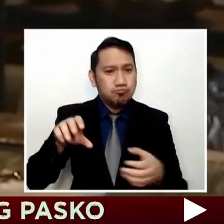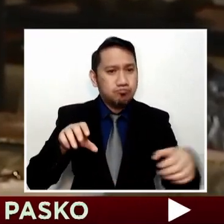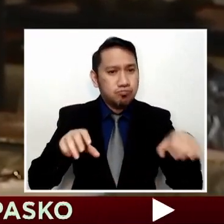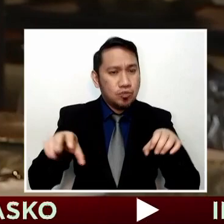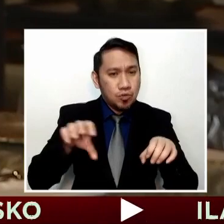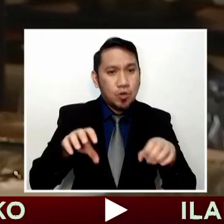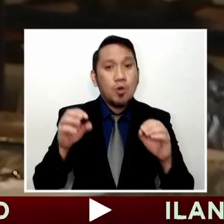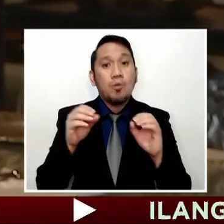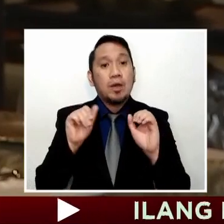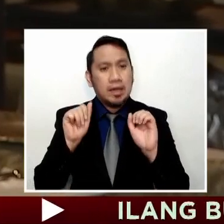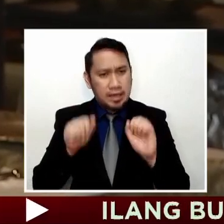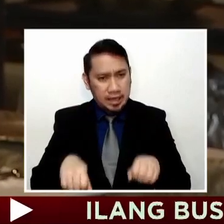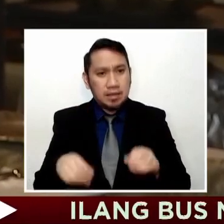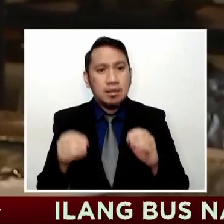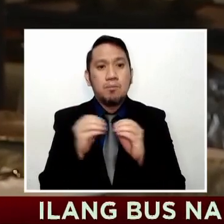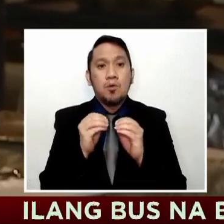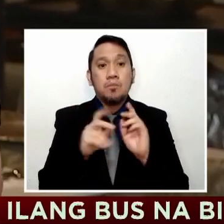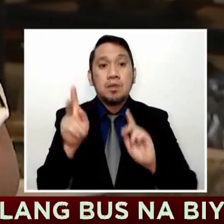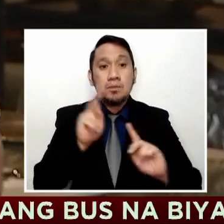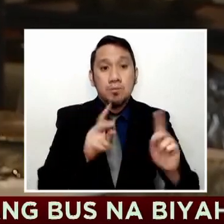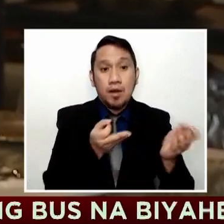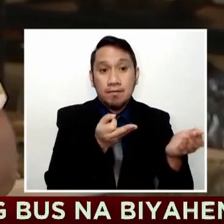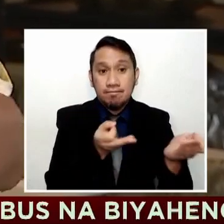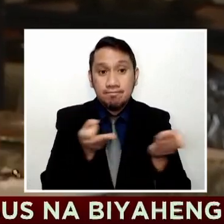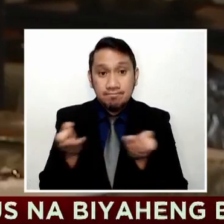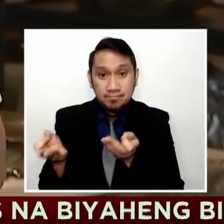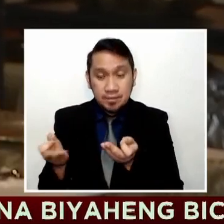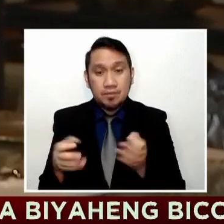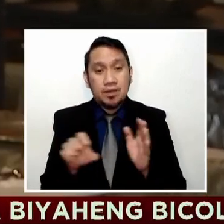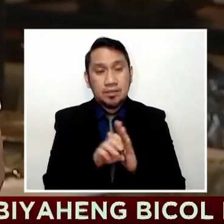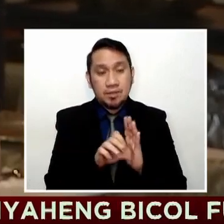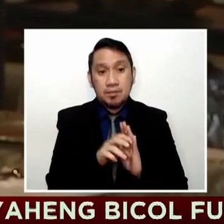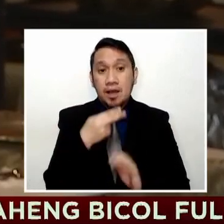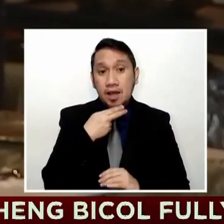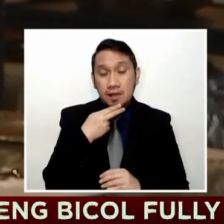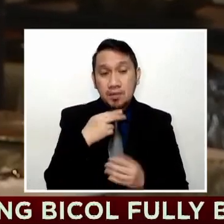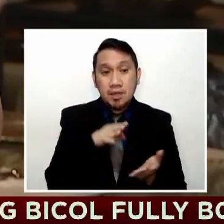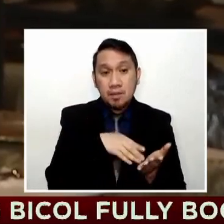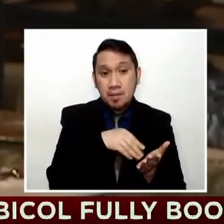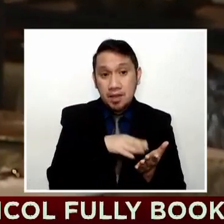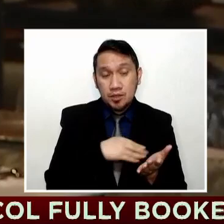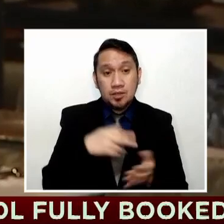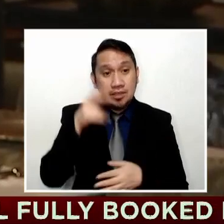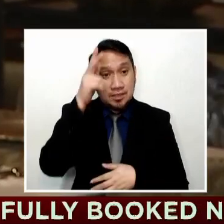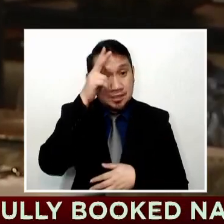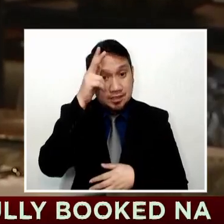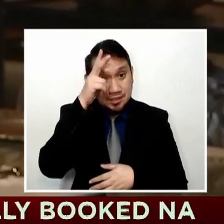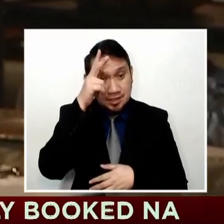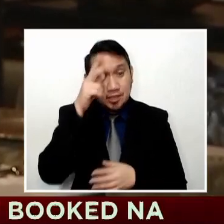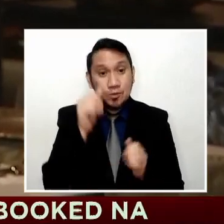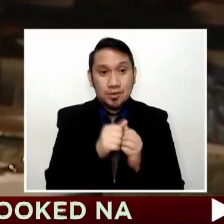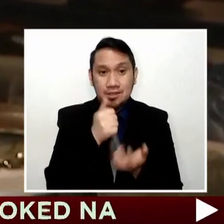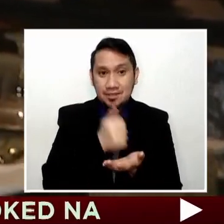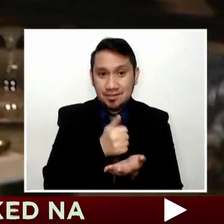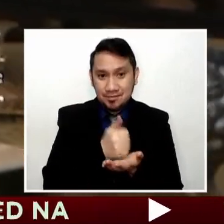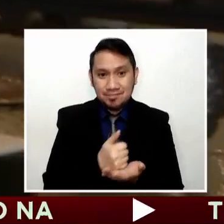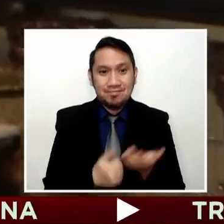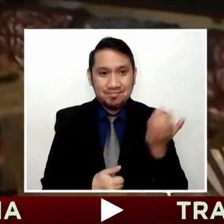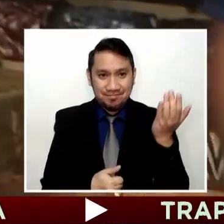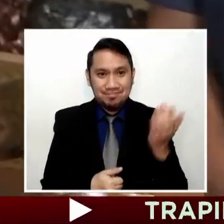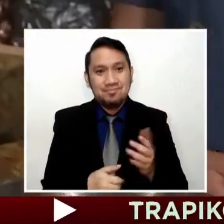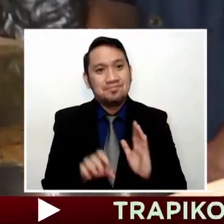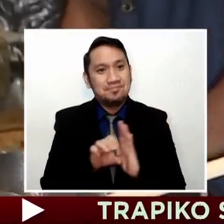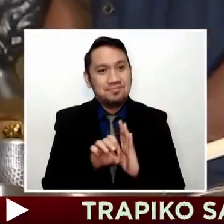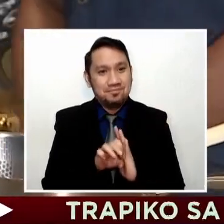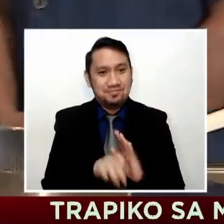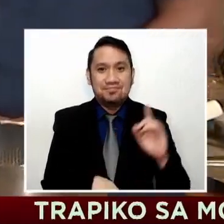marami ang makakakain. Tulad na lamang nitong honey butter garlic chicken na iluluto sa atin ni Chef Larry. Hey